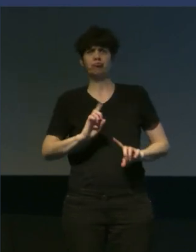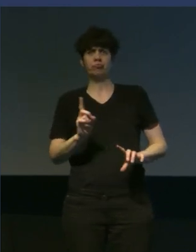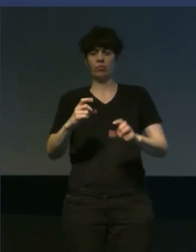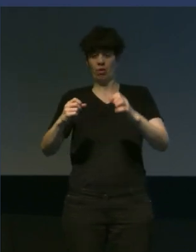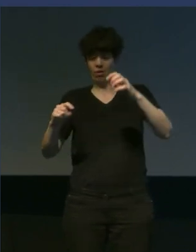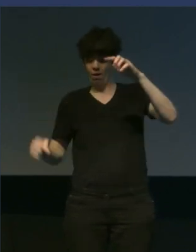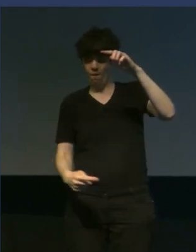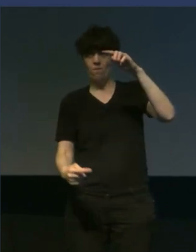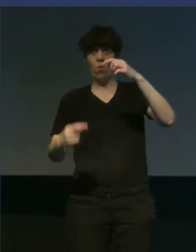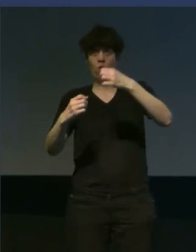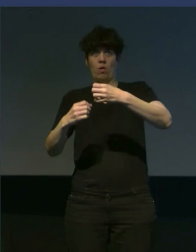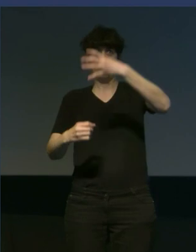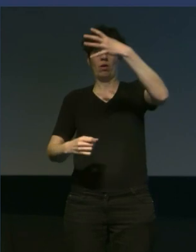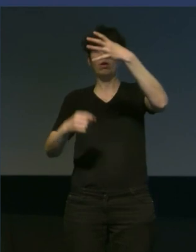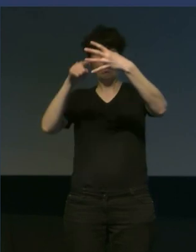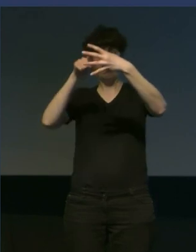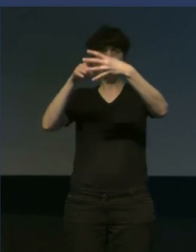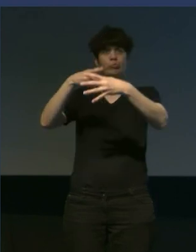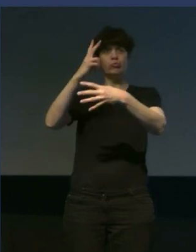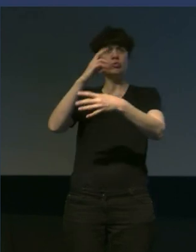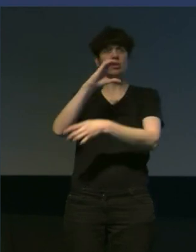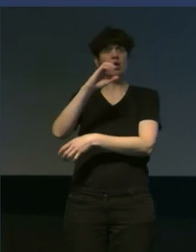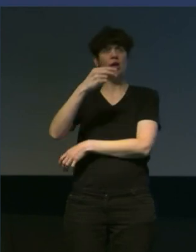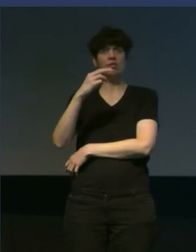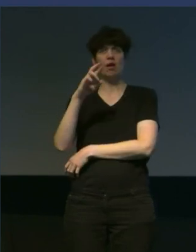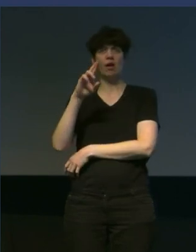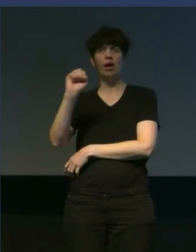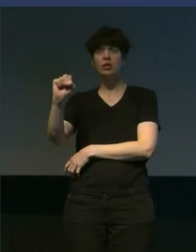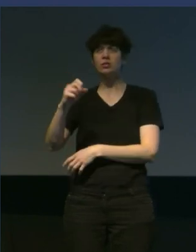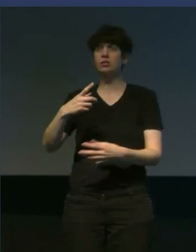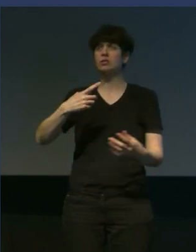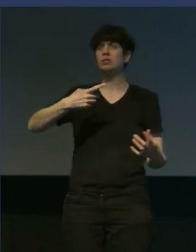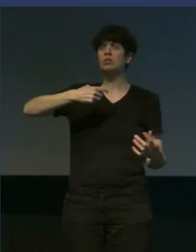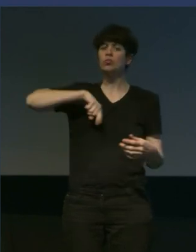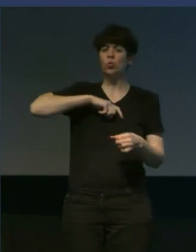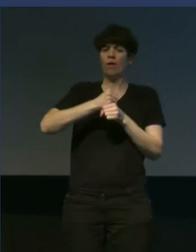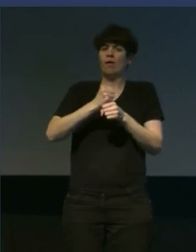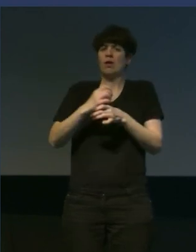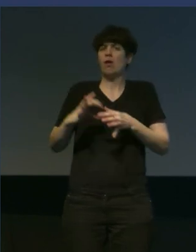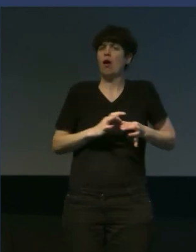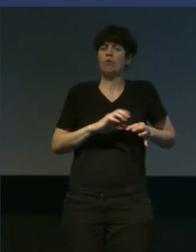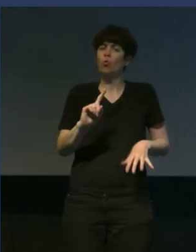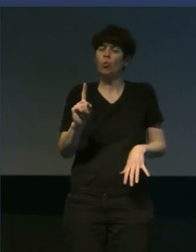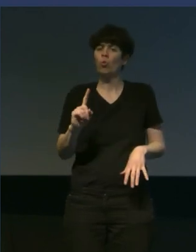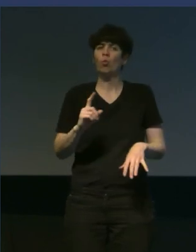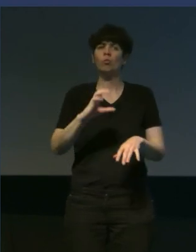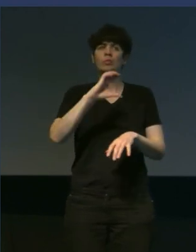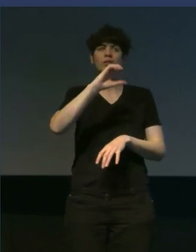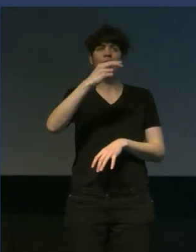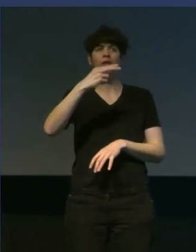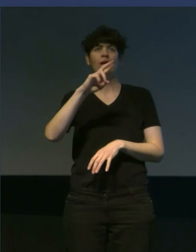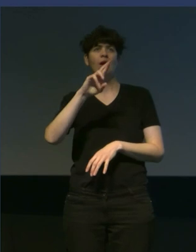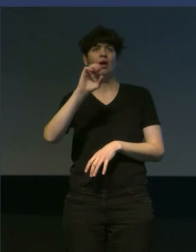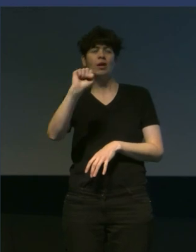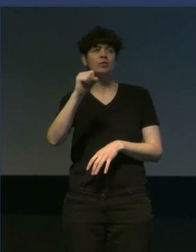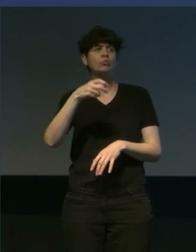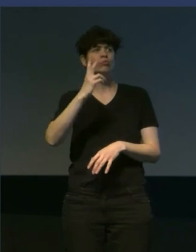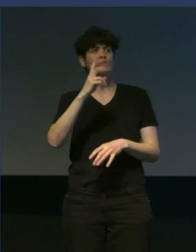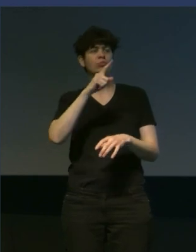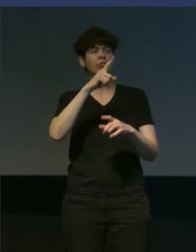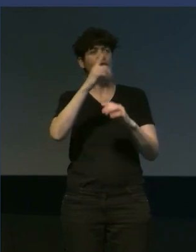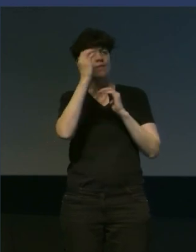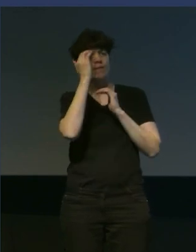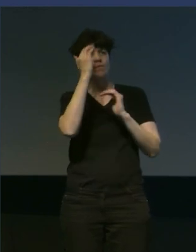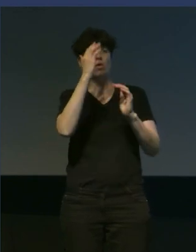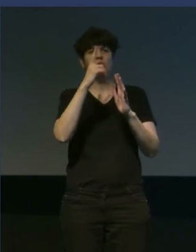du CNRS, mais qui n'était pas lié forcément à notre travail à nous, mais disons que le CNRS a eu plus de crédit sur Internet